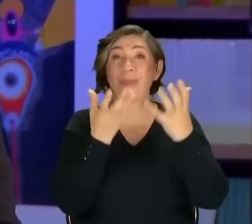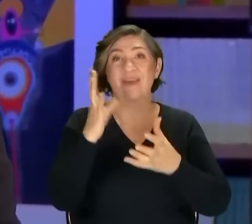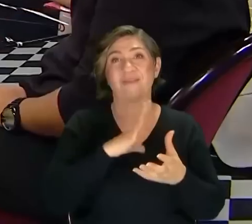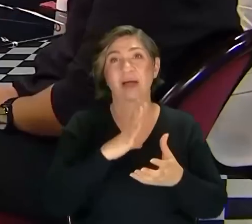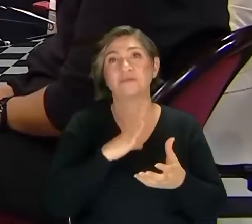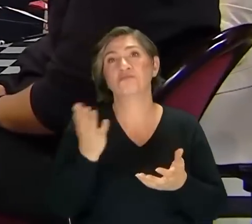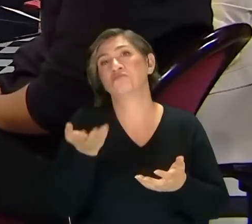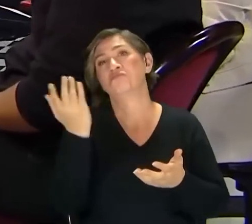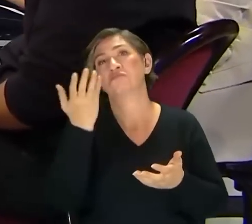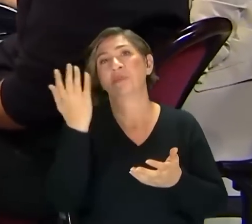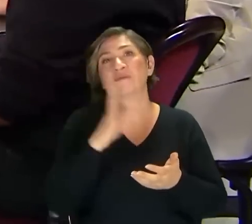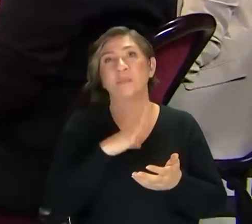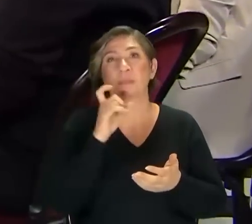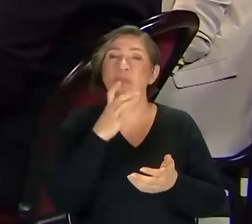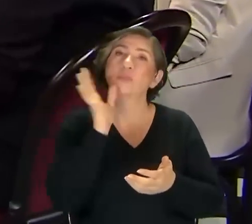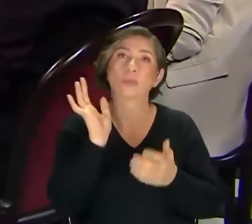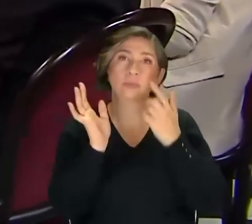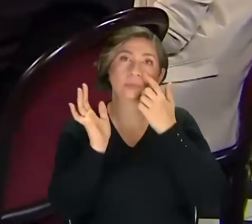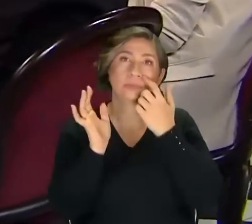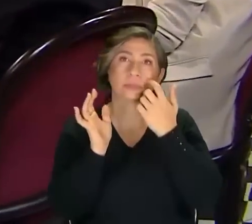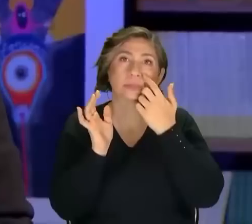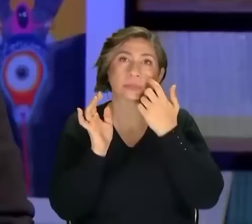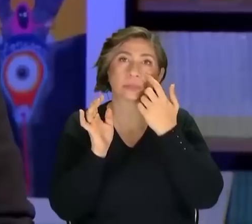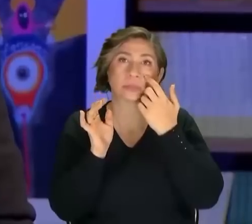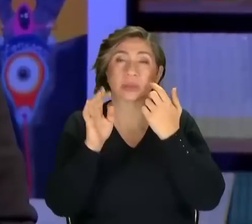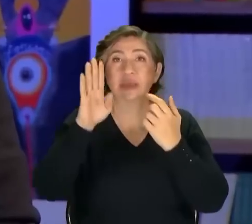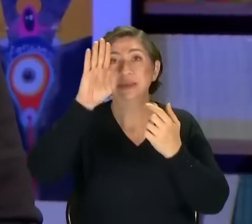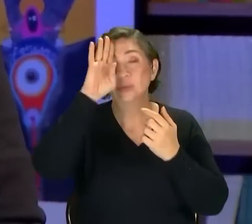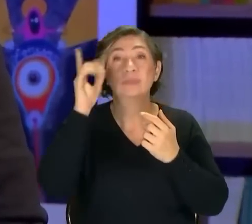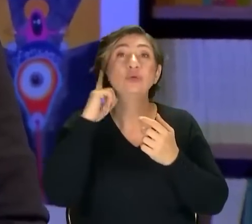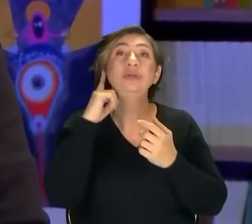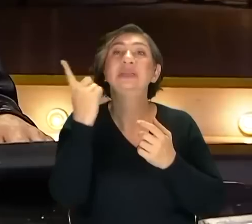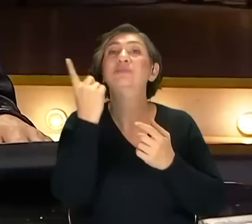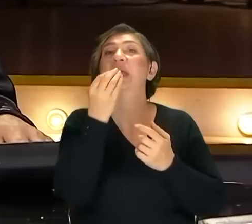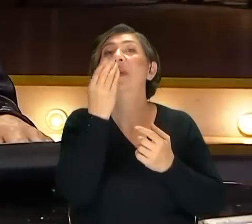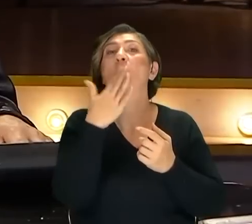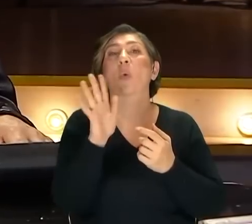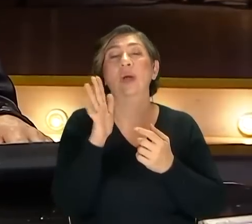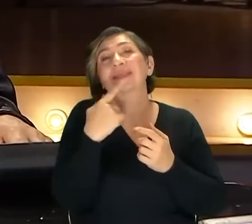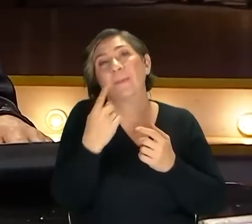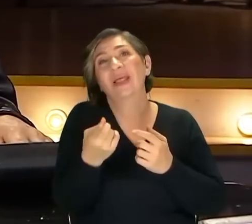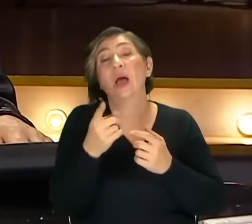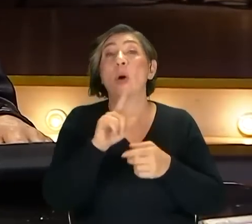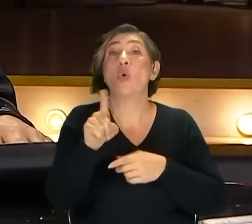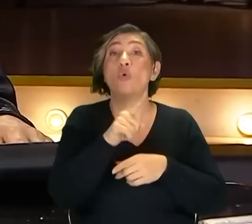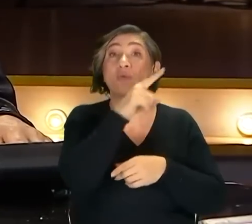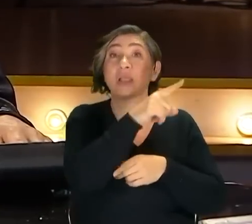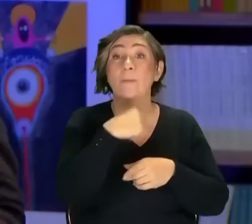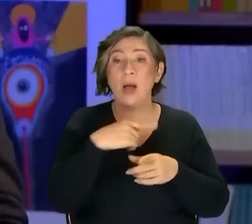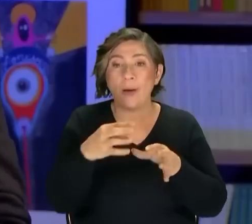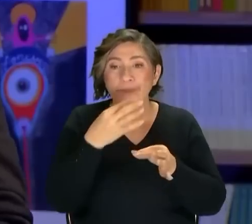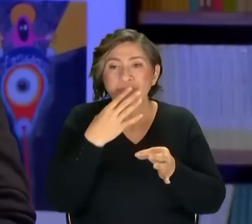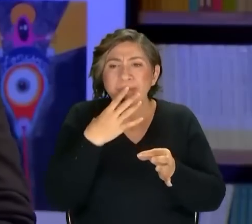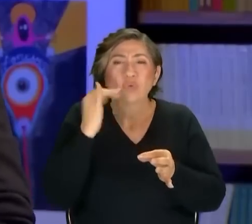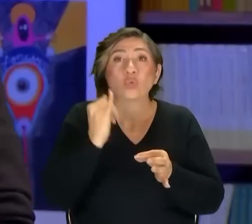diyelim. Hani var mı öyle bir şey? Ben bilmiyorum, çok kültürüm yok o konuda. İstanbul'un meşhur hiçbir yemeği yok. İşte ondan demek ki. Ama Şanlıurfa'da ben böyle bir şey yedim